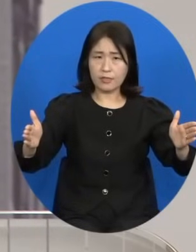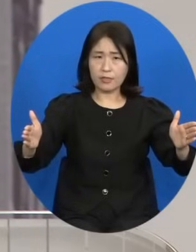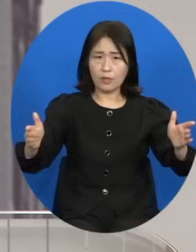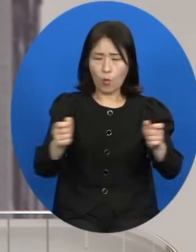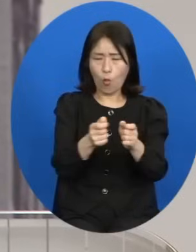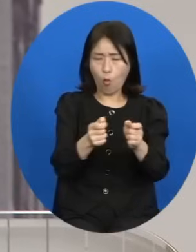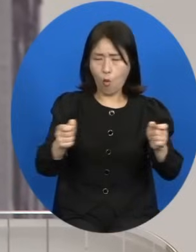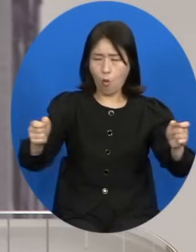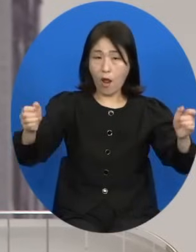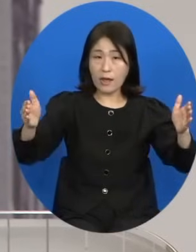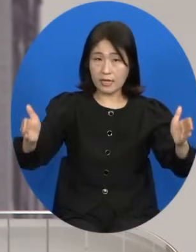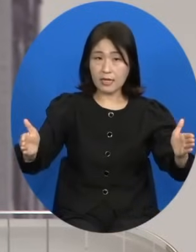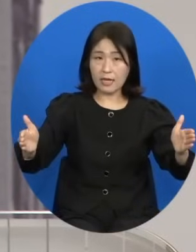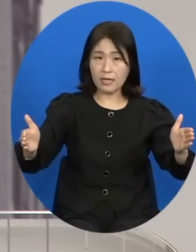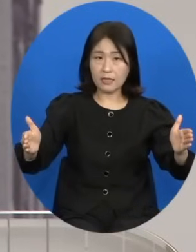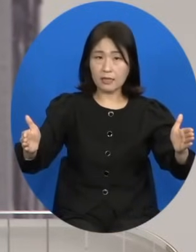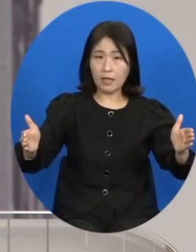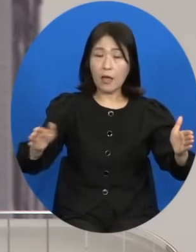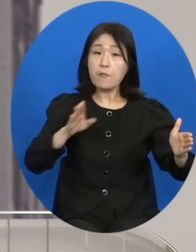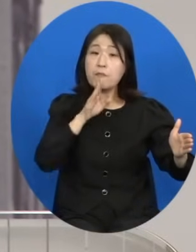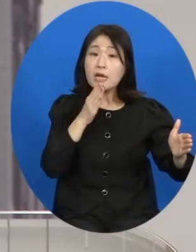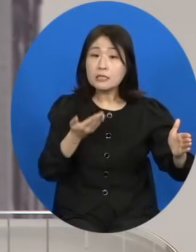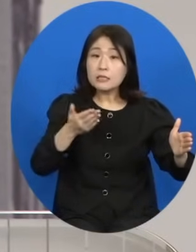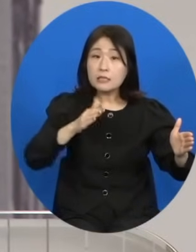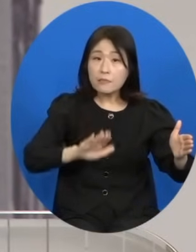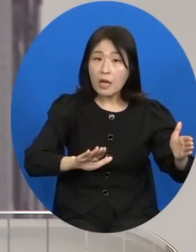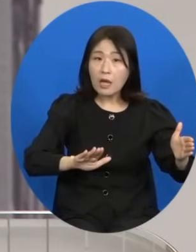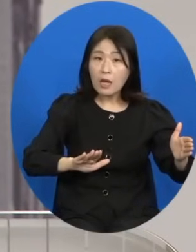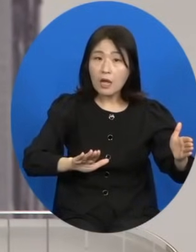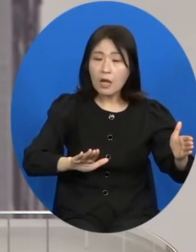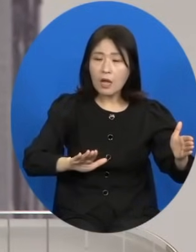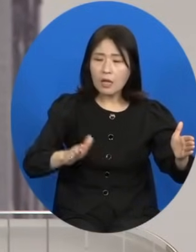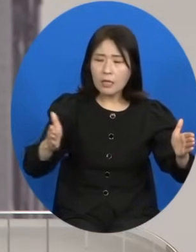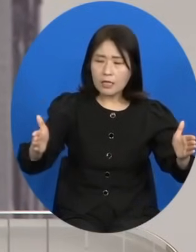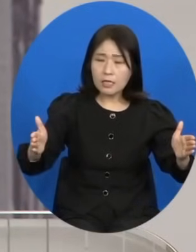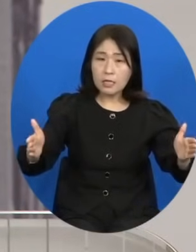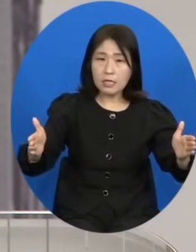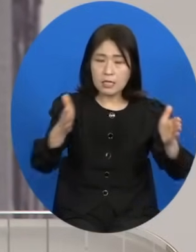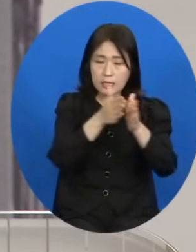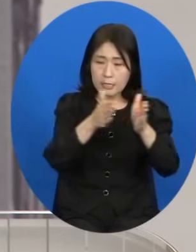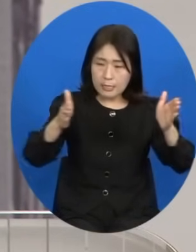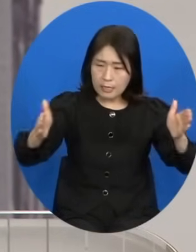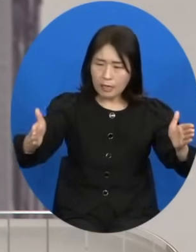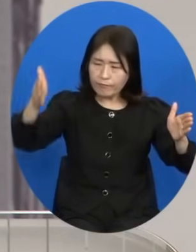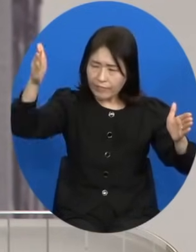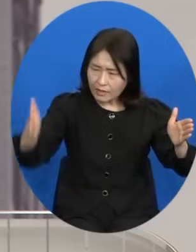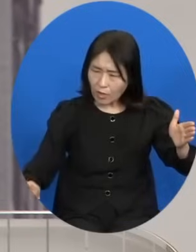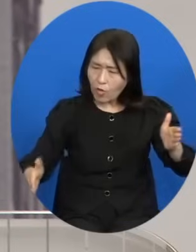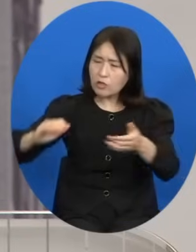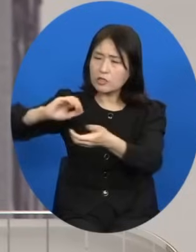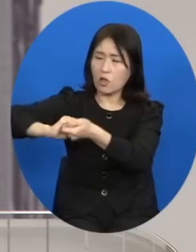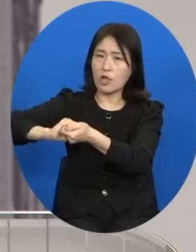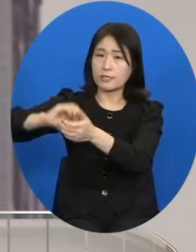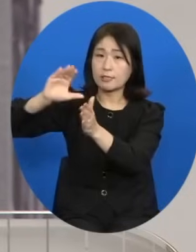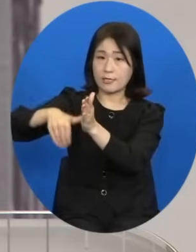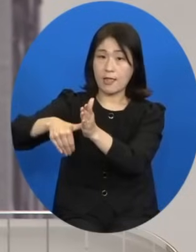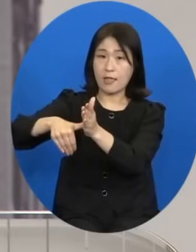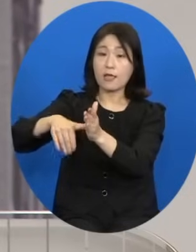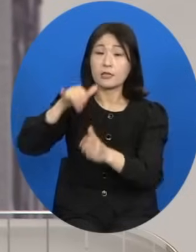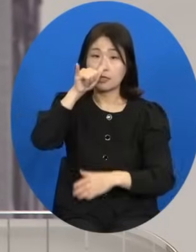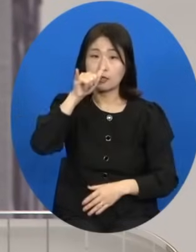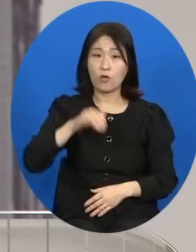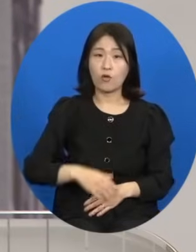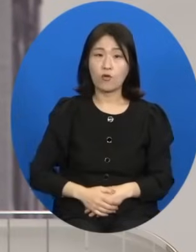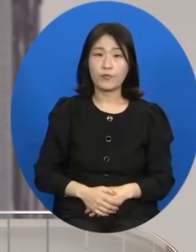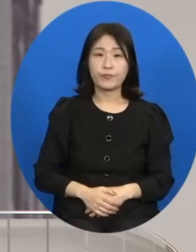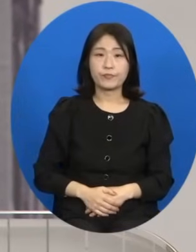그러나 하나님의 긍휼로 말미암아 박해가 계속되지는 않을 것이다라는 것을 말씀하는 것이죠 11절에서는 이것을